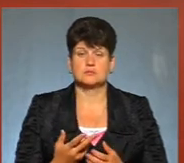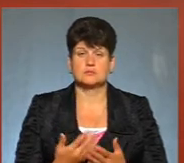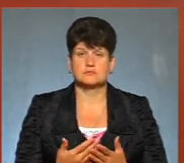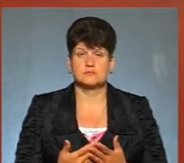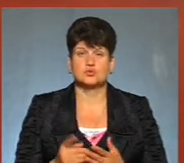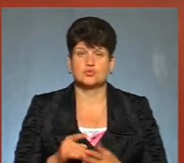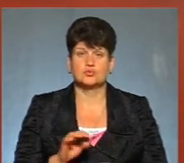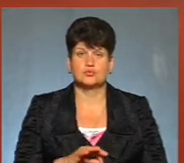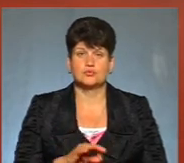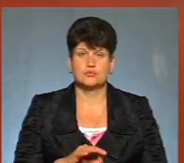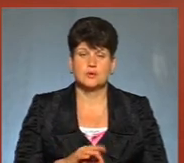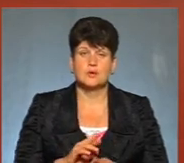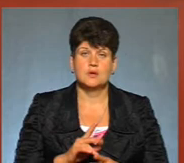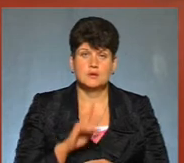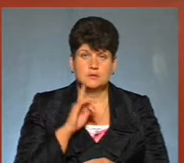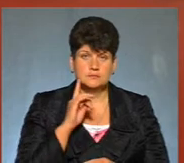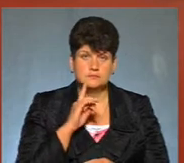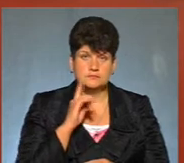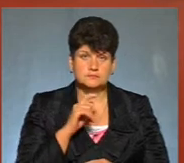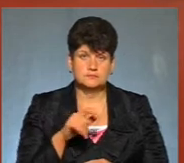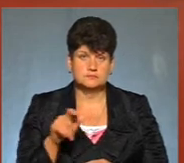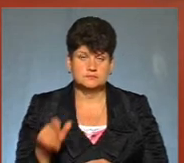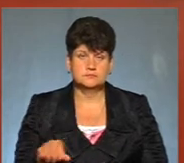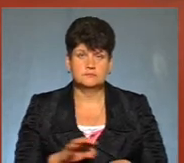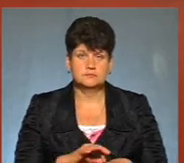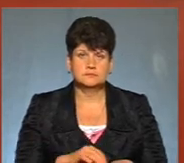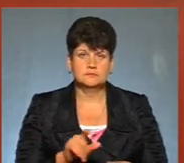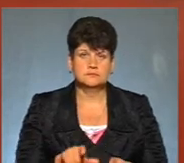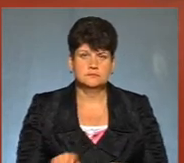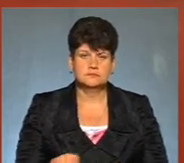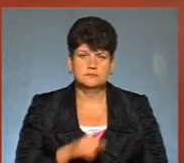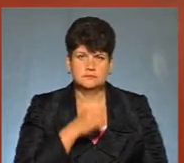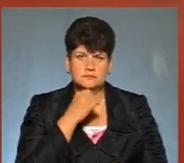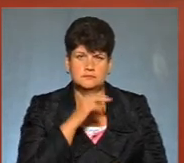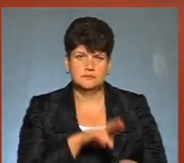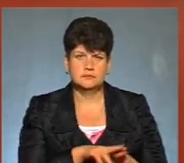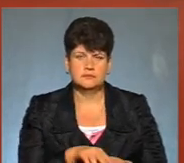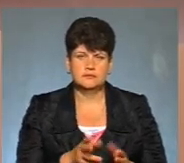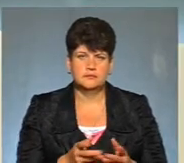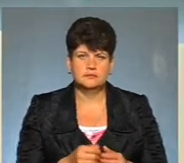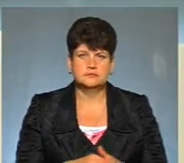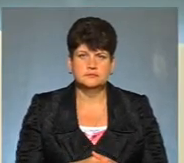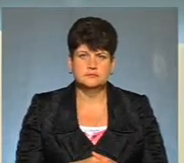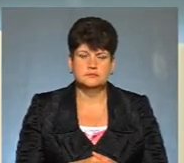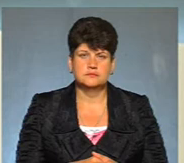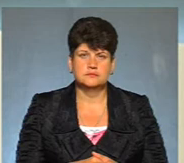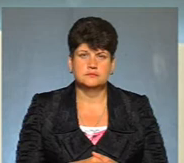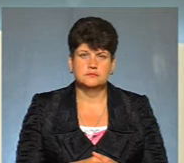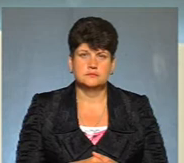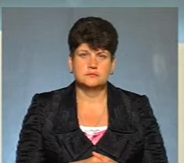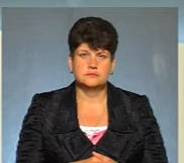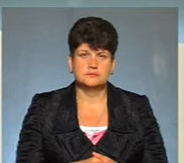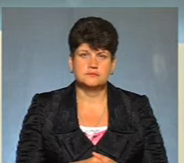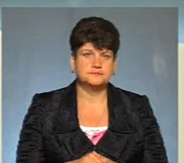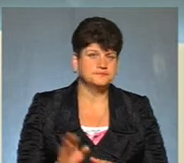що хворіє як молоді люди, так і старші люди приблизно в однаковій кількості. Ну,